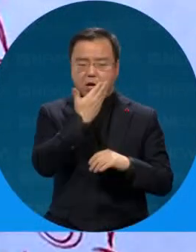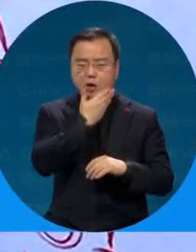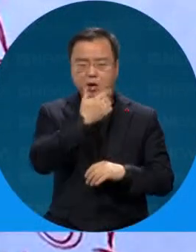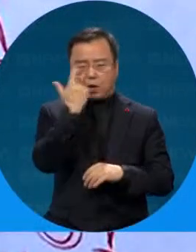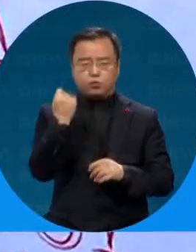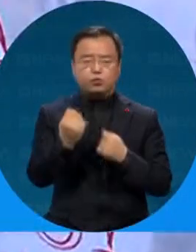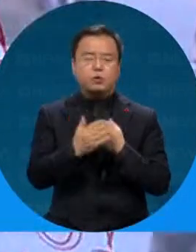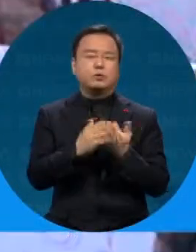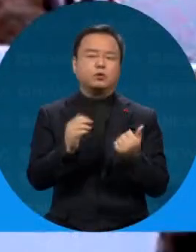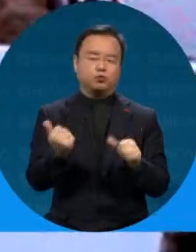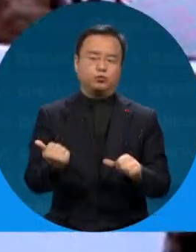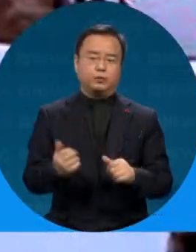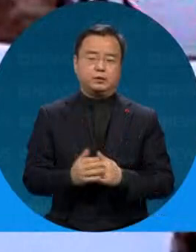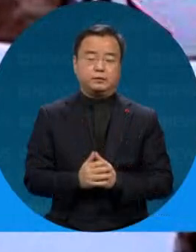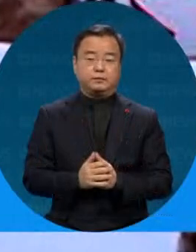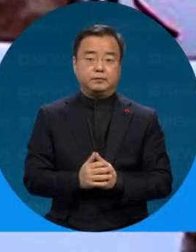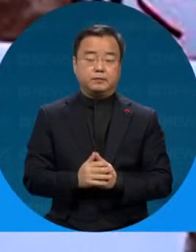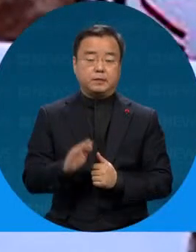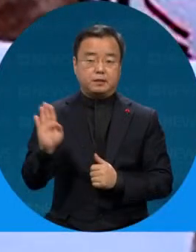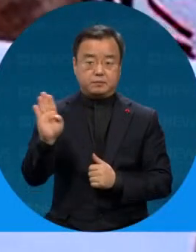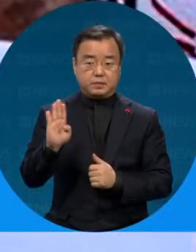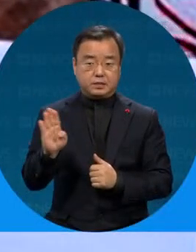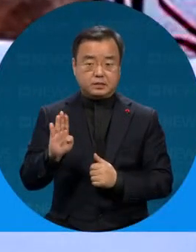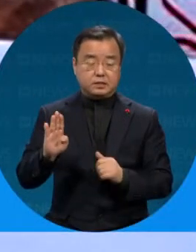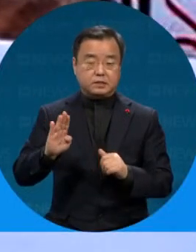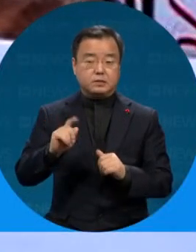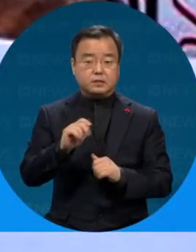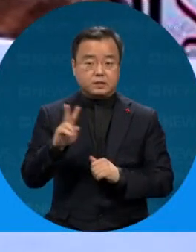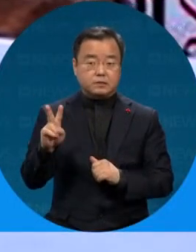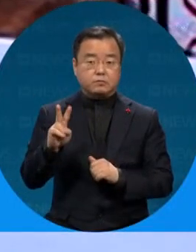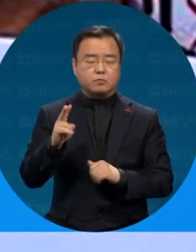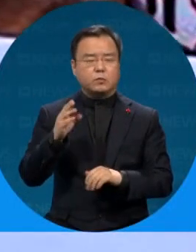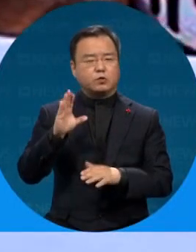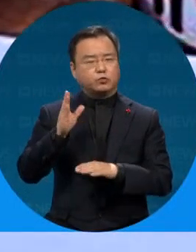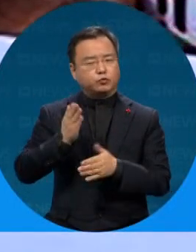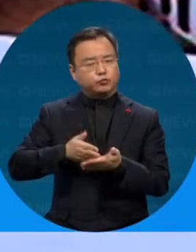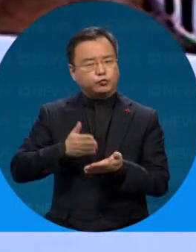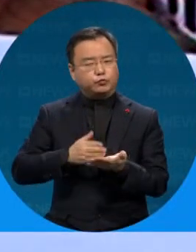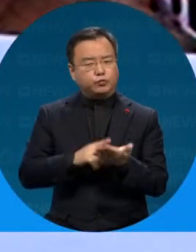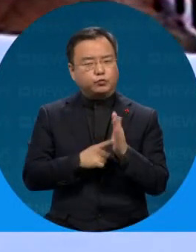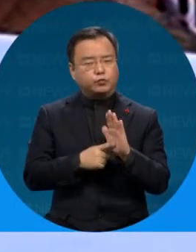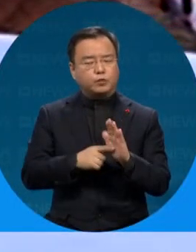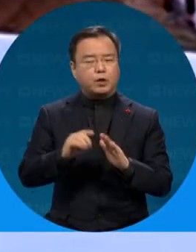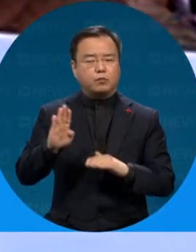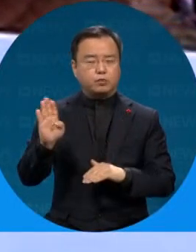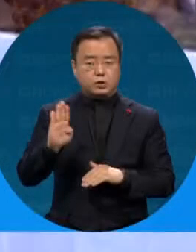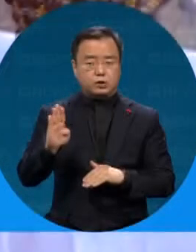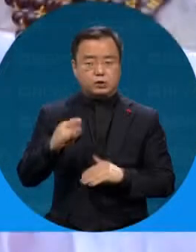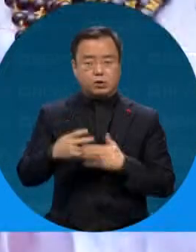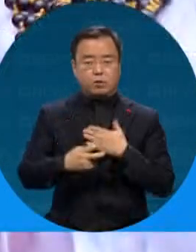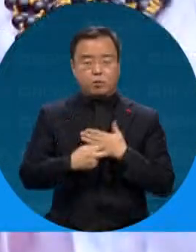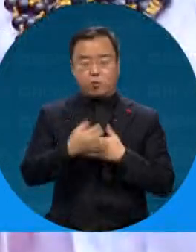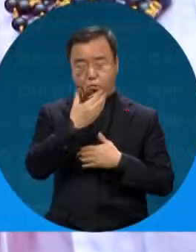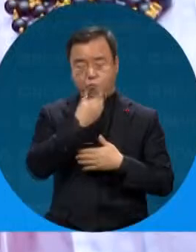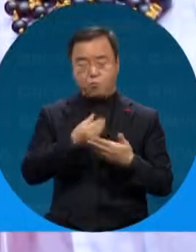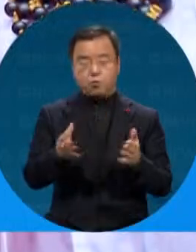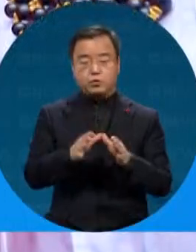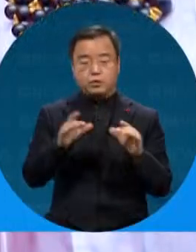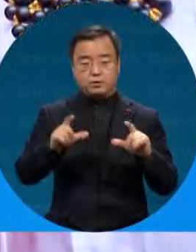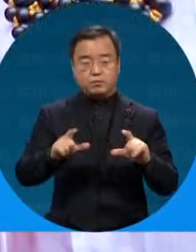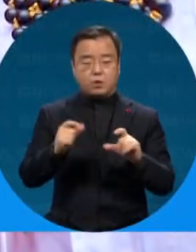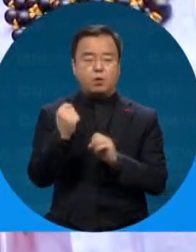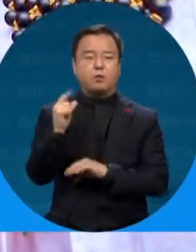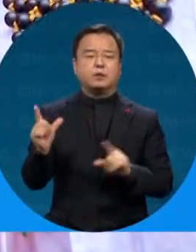것으로 나타났습니다. 브라질 TV 글로브와 AFP 통신 등에 따르면 브라질 보건부는 이 지역 최대 원주민